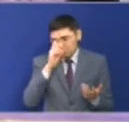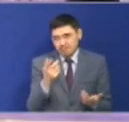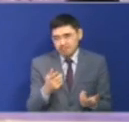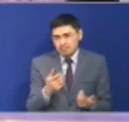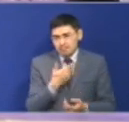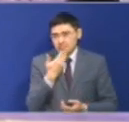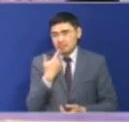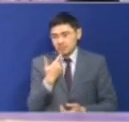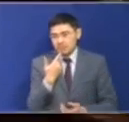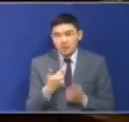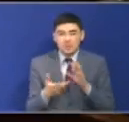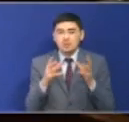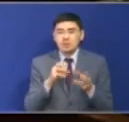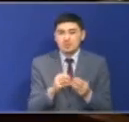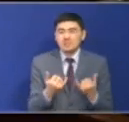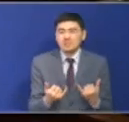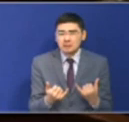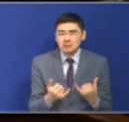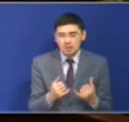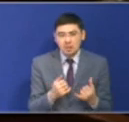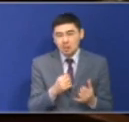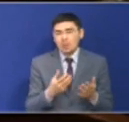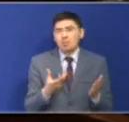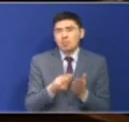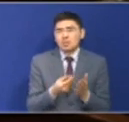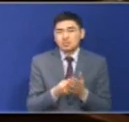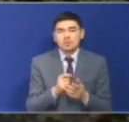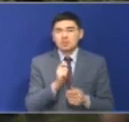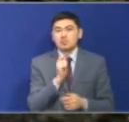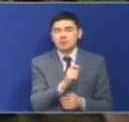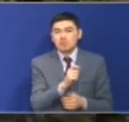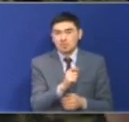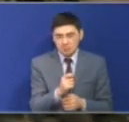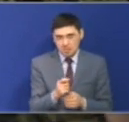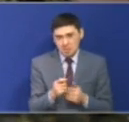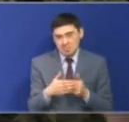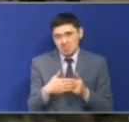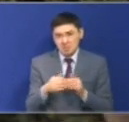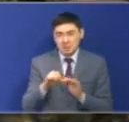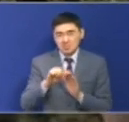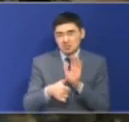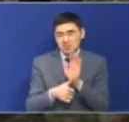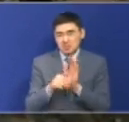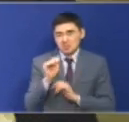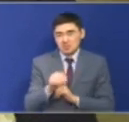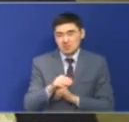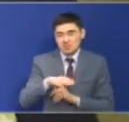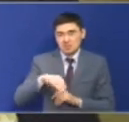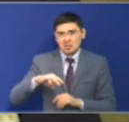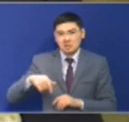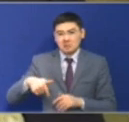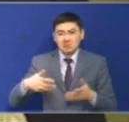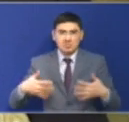уровне. На данный момент воины-интернационалисты получают пособие в размере всего 16 тысяч тенге.